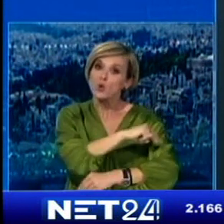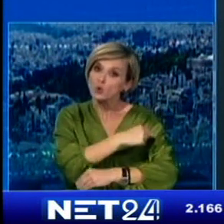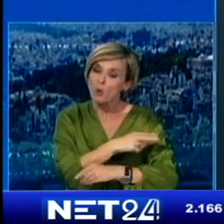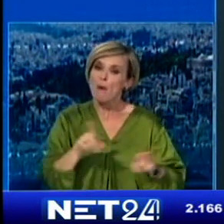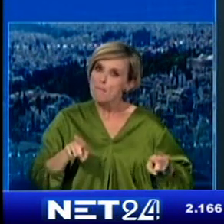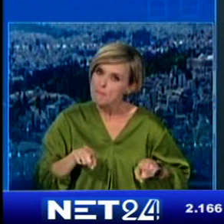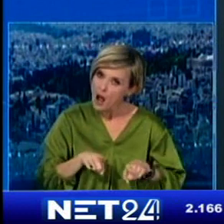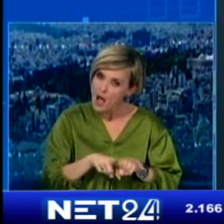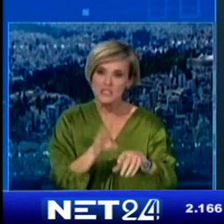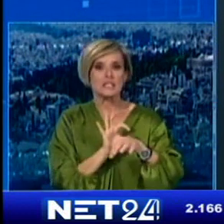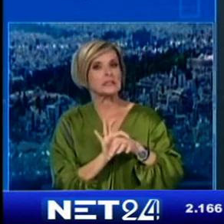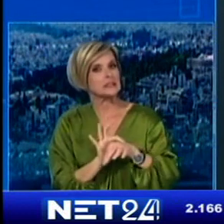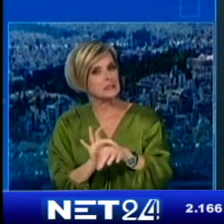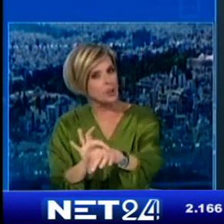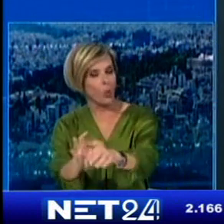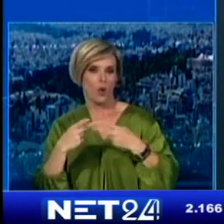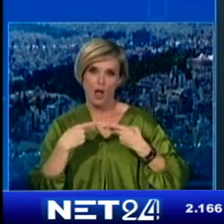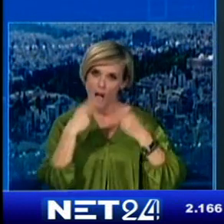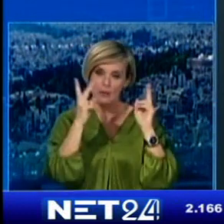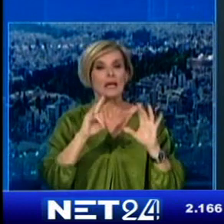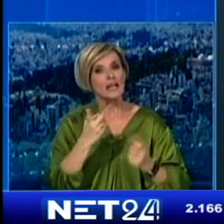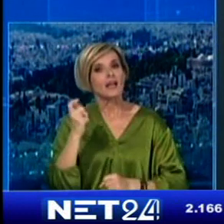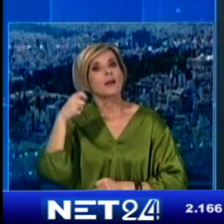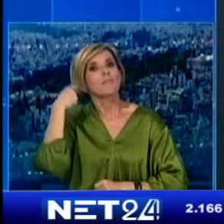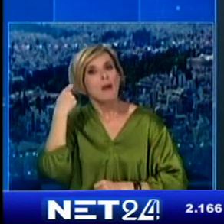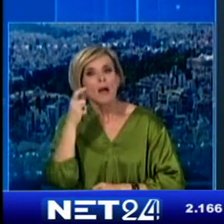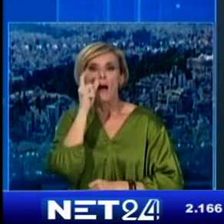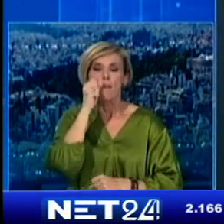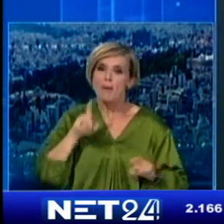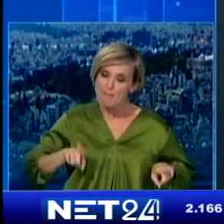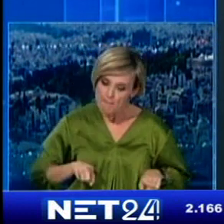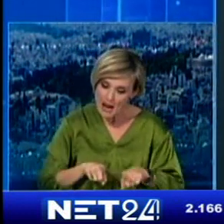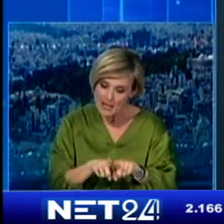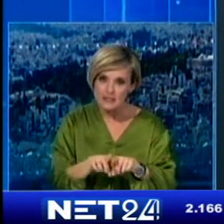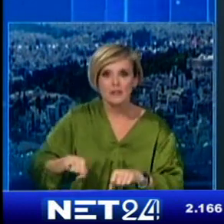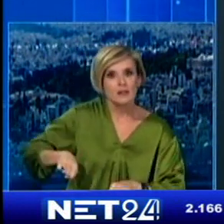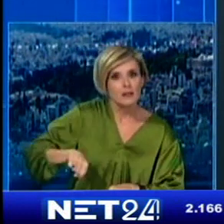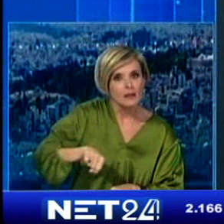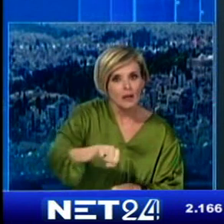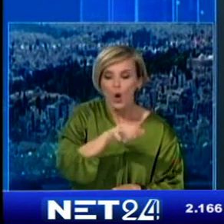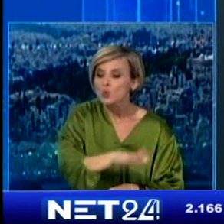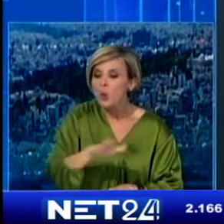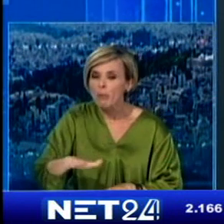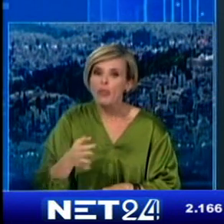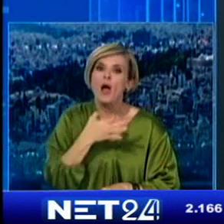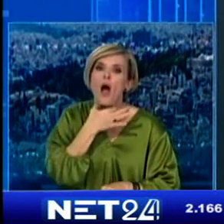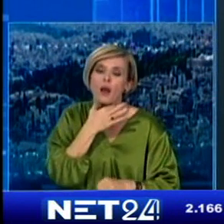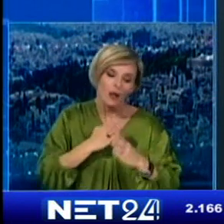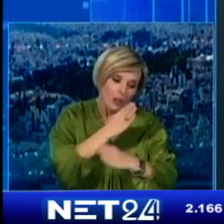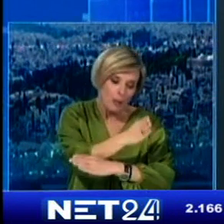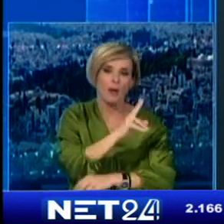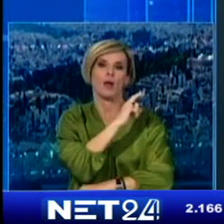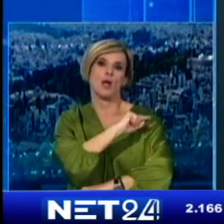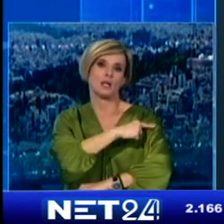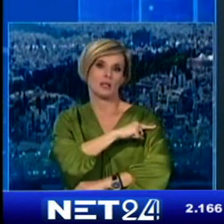έναν οικείο του να το συνοδεύει. Οι δύο γονείς μπορούν να συνοδεύσουν το παιδί τους σε μια έκτακτη ανάγκη. Το μόνο που απαιτείται είναι να έχουν μαζί τους όλα